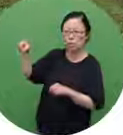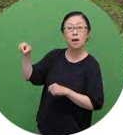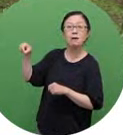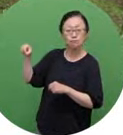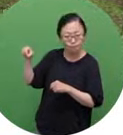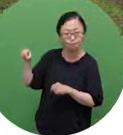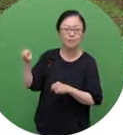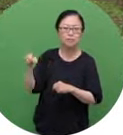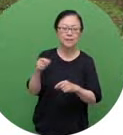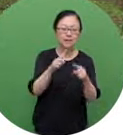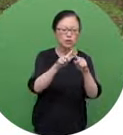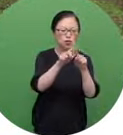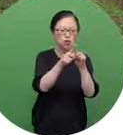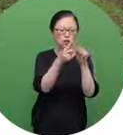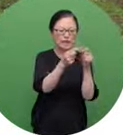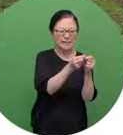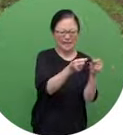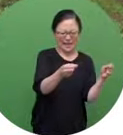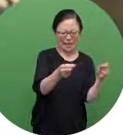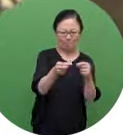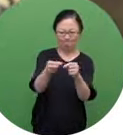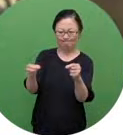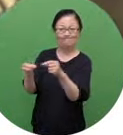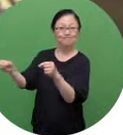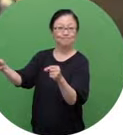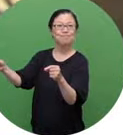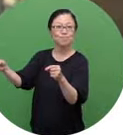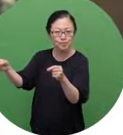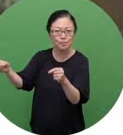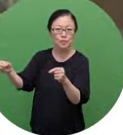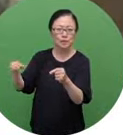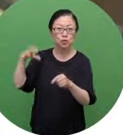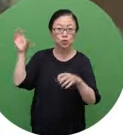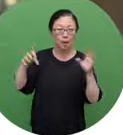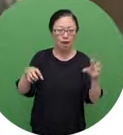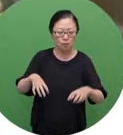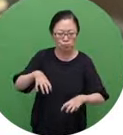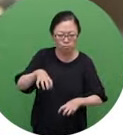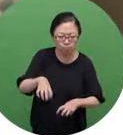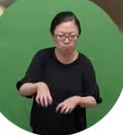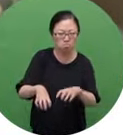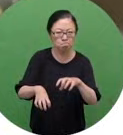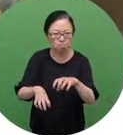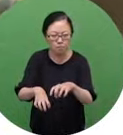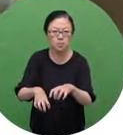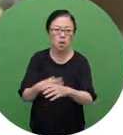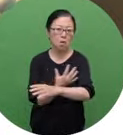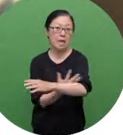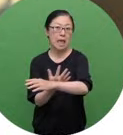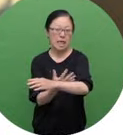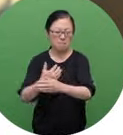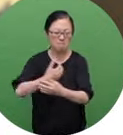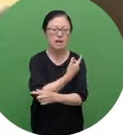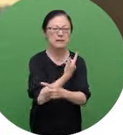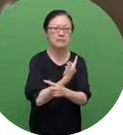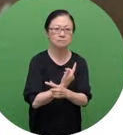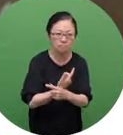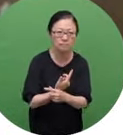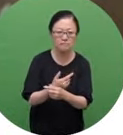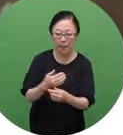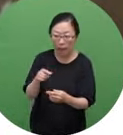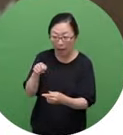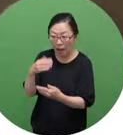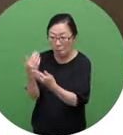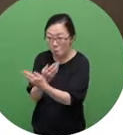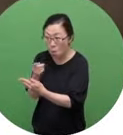来ます。で周りに有刺鉄線を張ってあげて、その餌を食べに来た時に、毛が引っかかるので、その毛から DNA を抽出